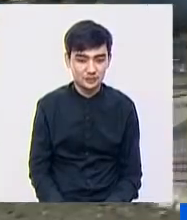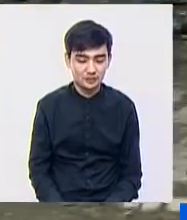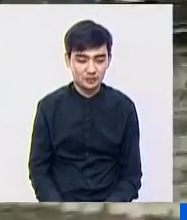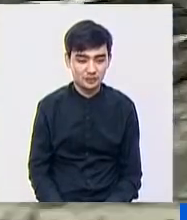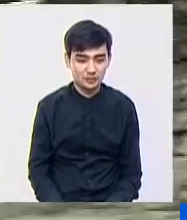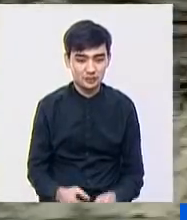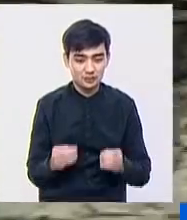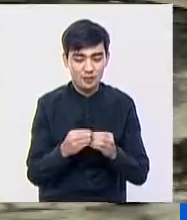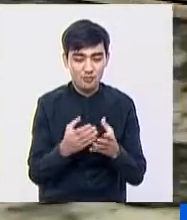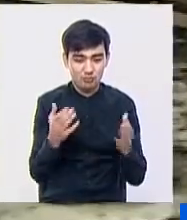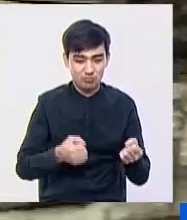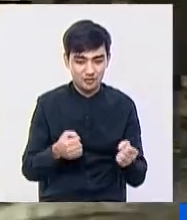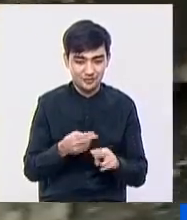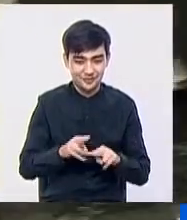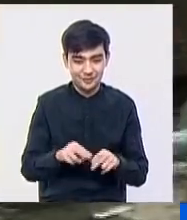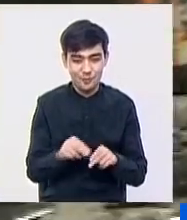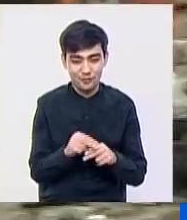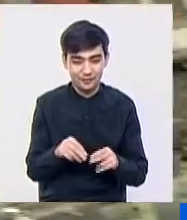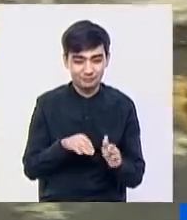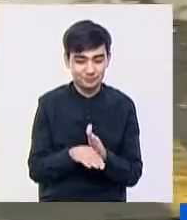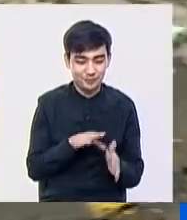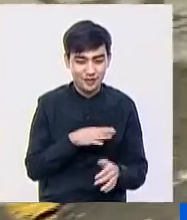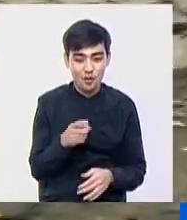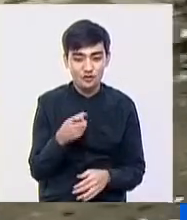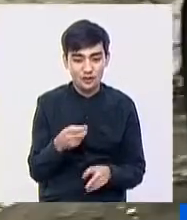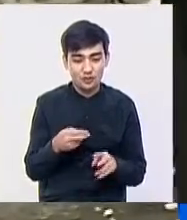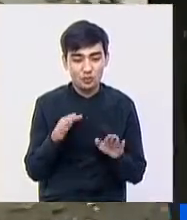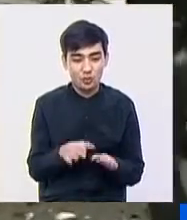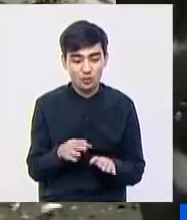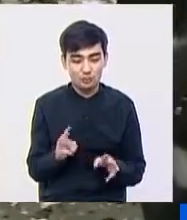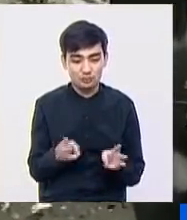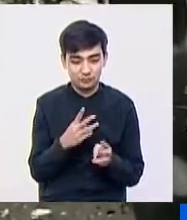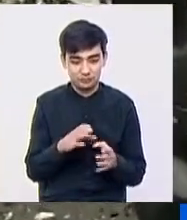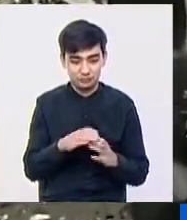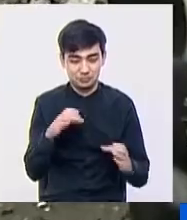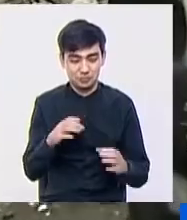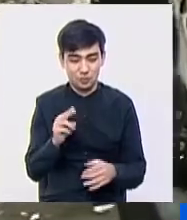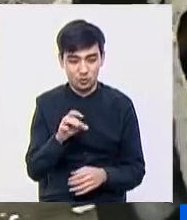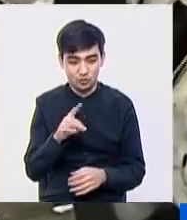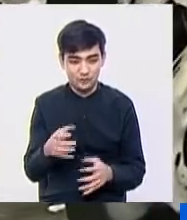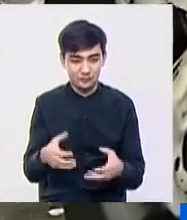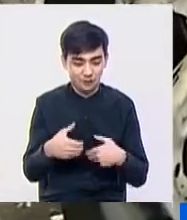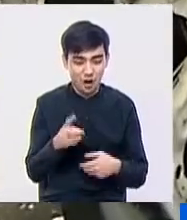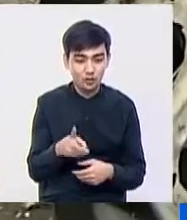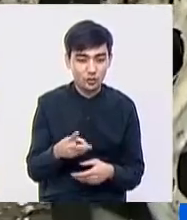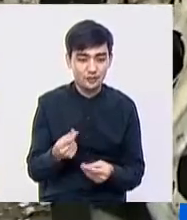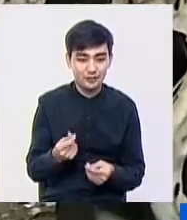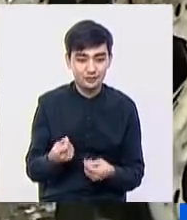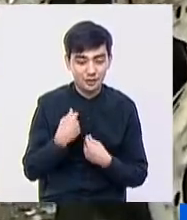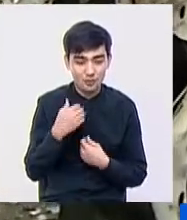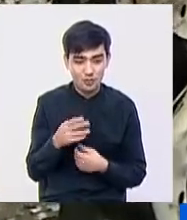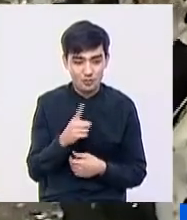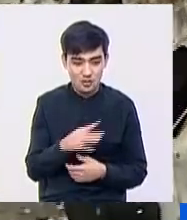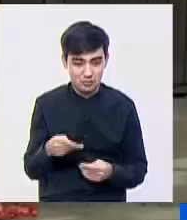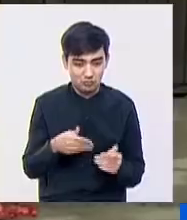Это десятки авто, загнанные на ремонт. Теперь их владельцы получат только сгоревший кузов. И непонятно, кто будет возмещать